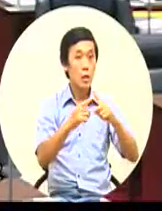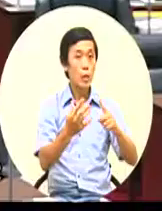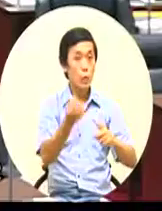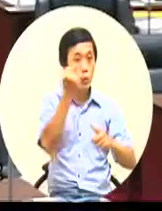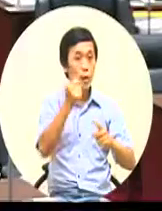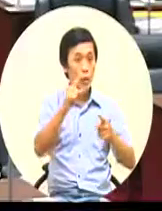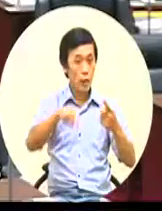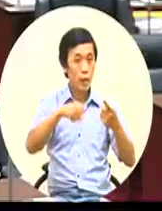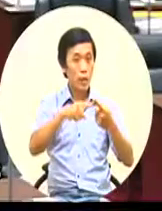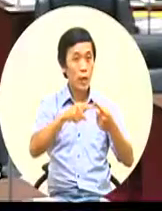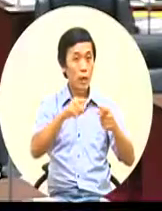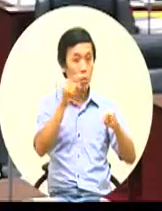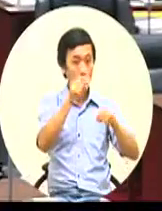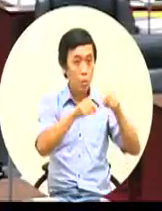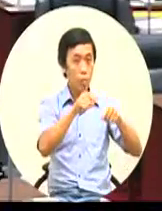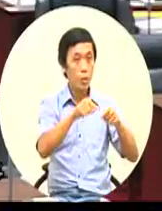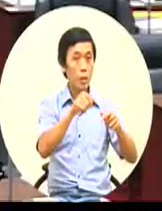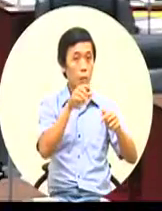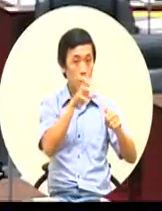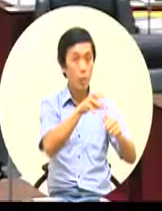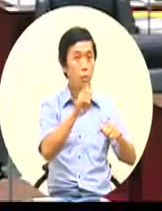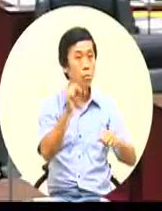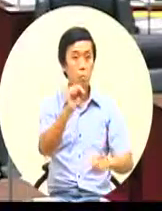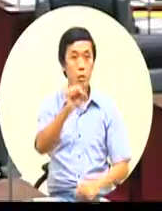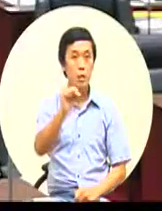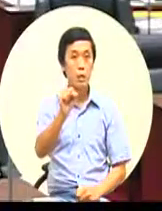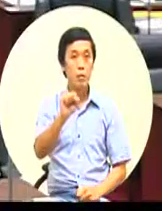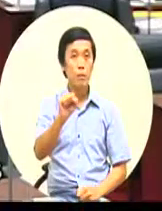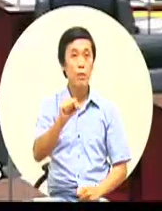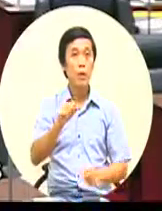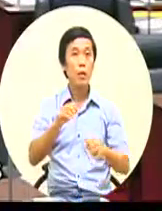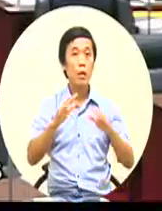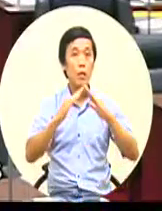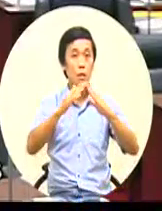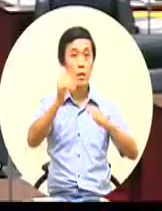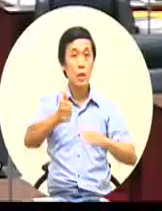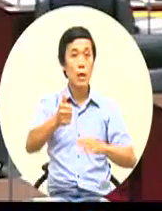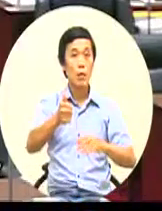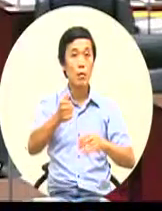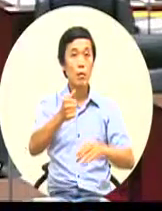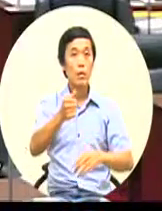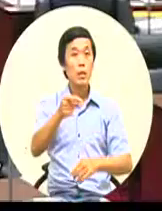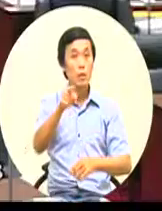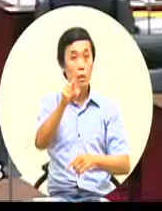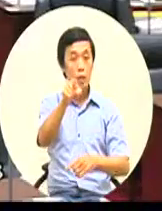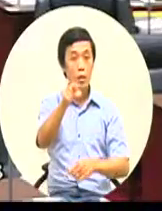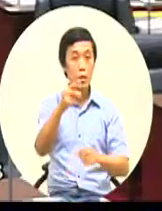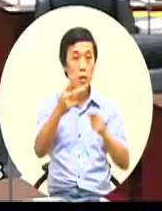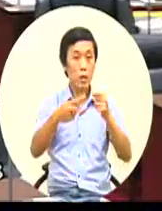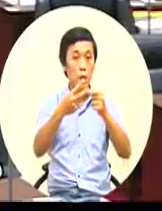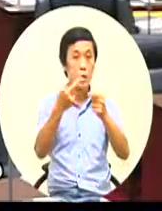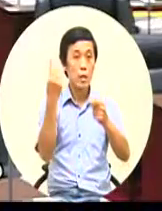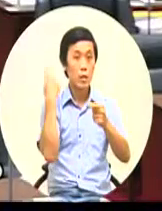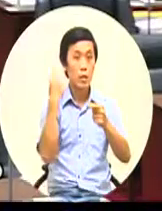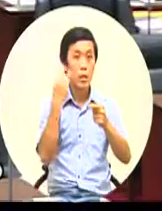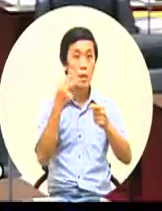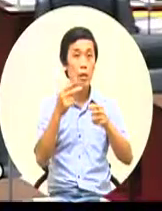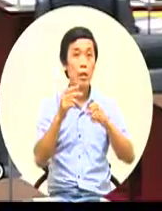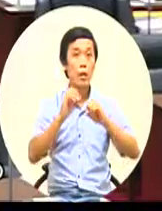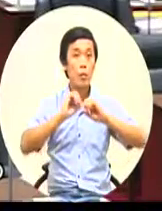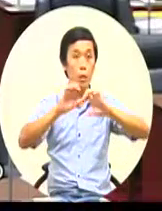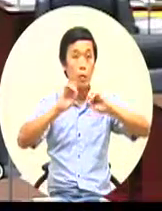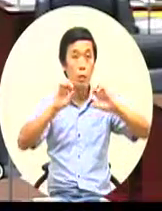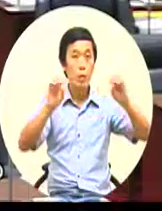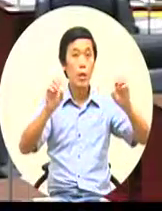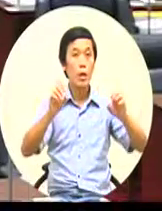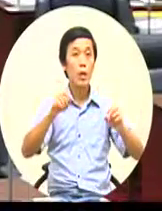踏。陈局长，你2年前你所才讲的声音，大家